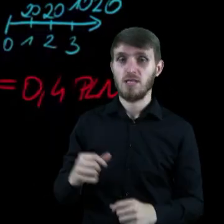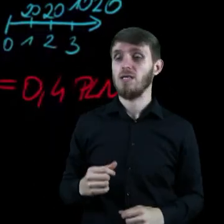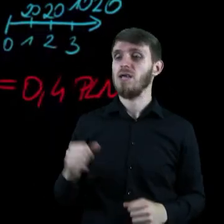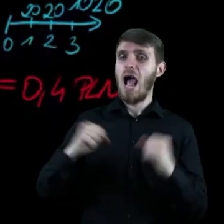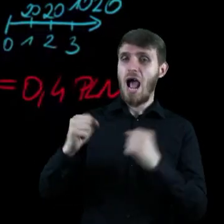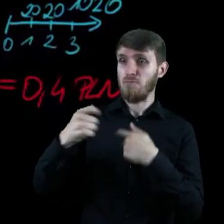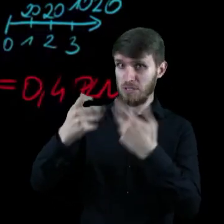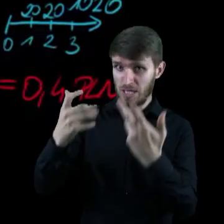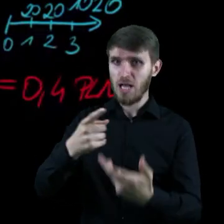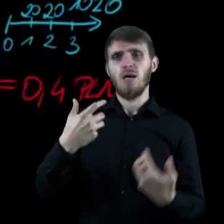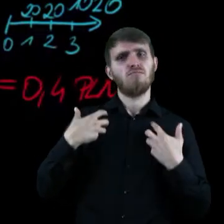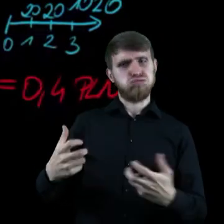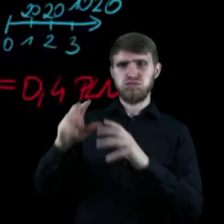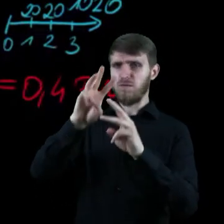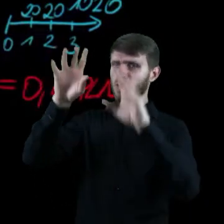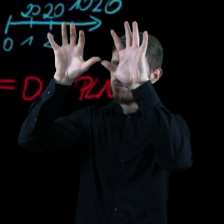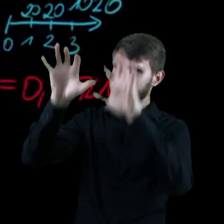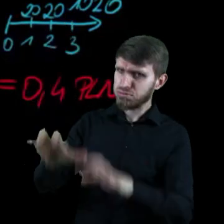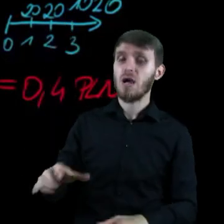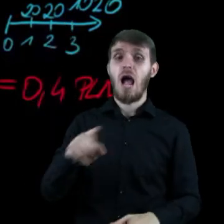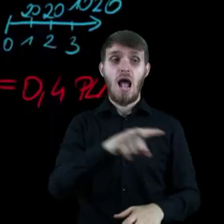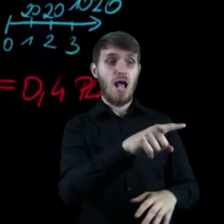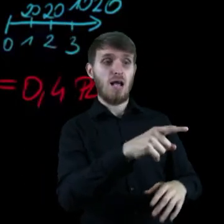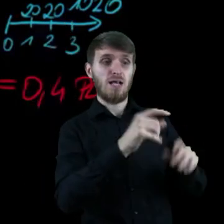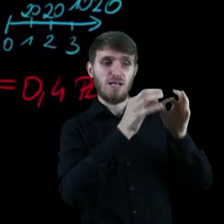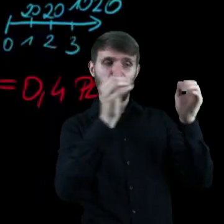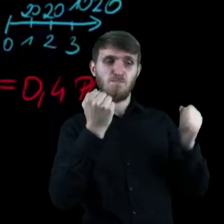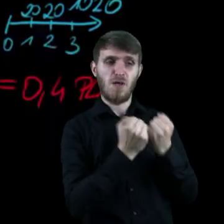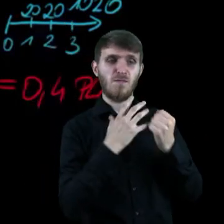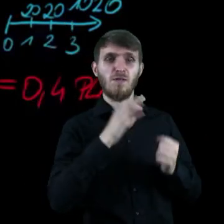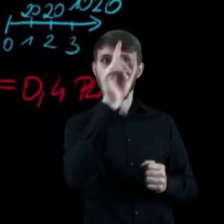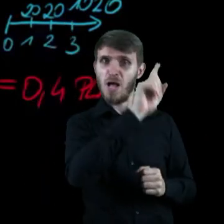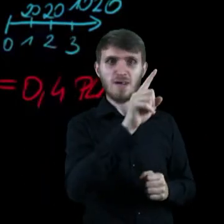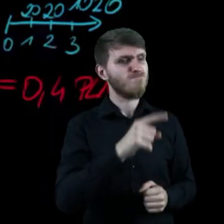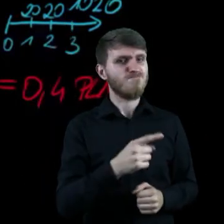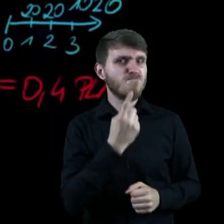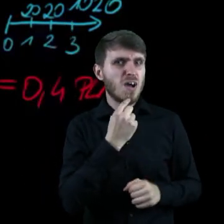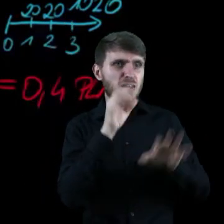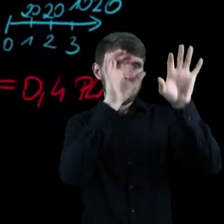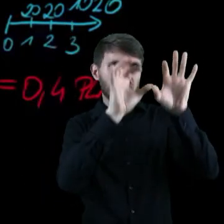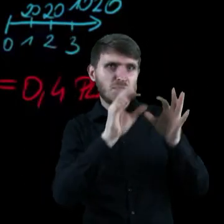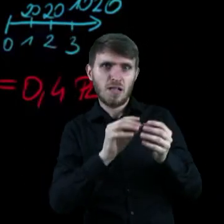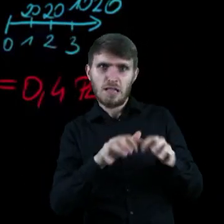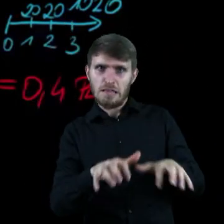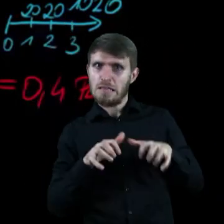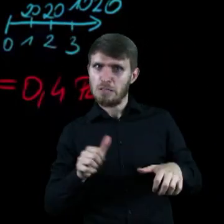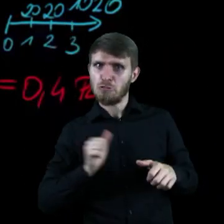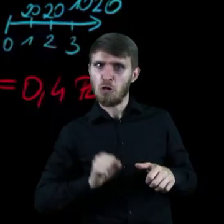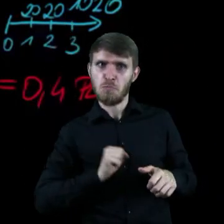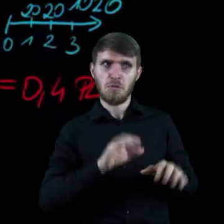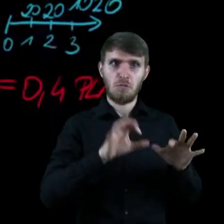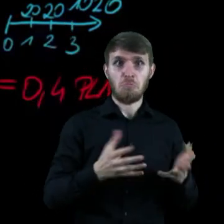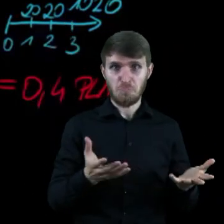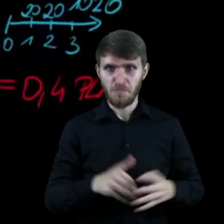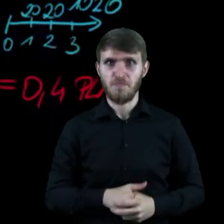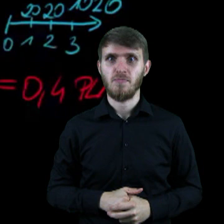bardzo duża. Natomiast jeżeli będziecie chcieli poszukać informacji na temat obligacji, nie jest już to takie proste.